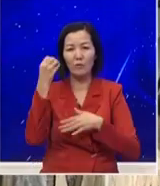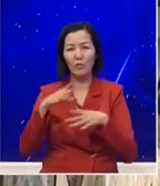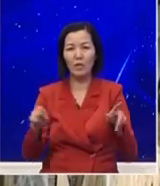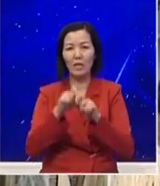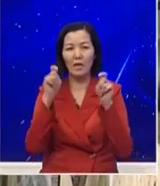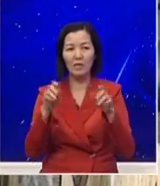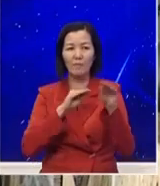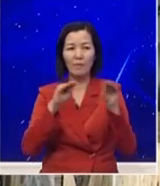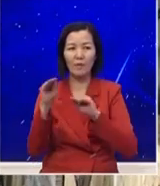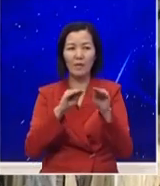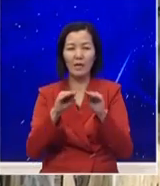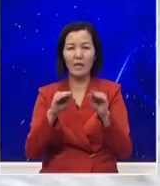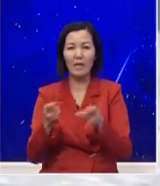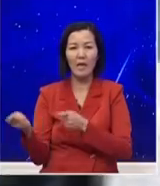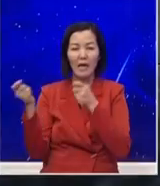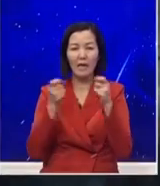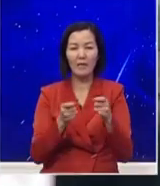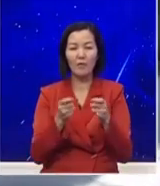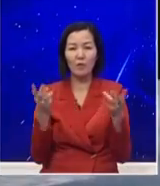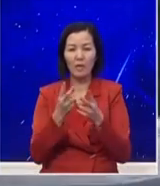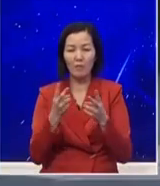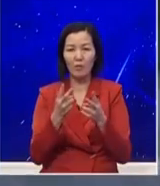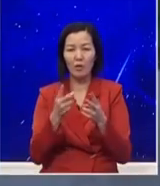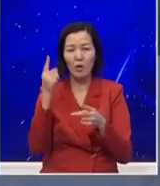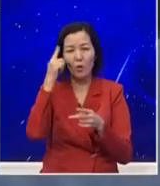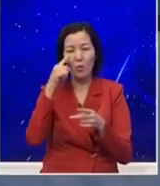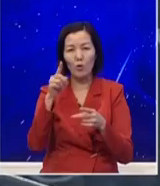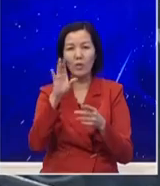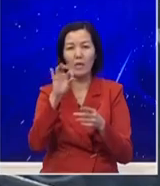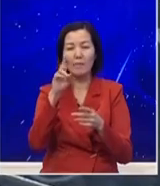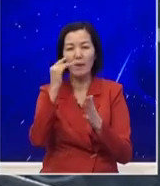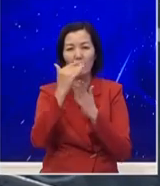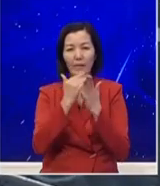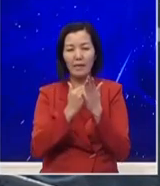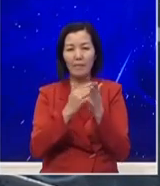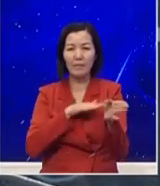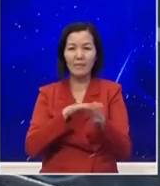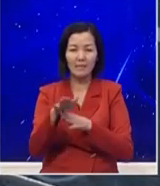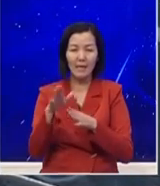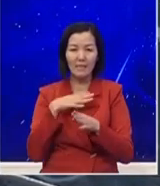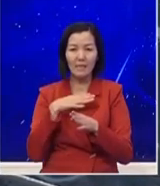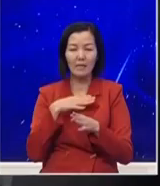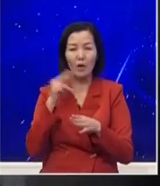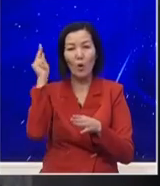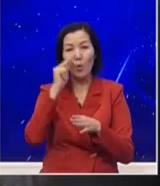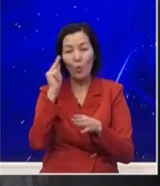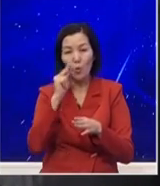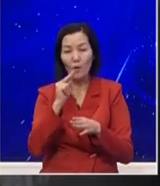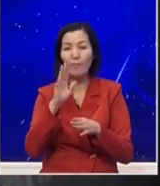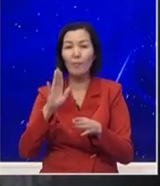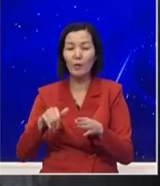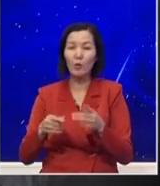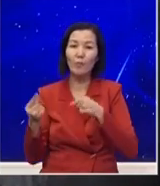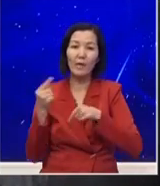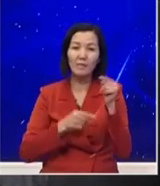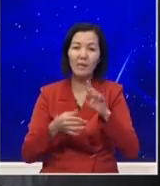құрал саймандар алу керек болады. Жас кәсіпкердің бұл ойын еңбек бағдарламасы іске асырды. Арнайы оқудан өтіп, кәсіпкерліктің